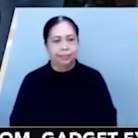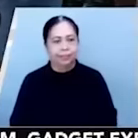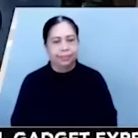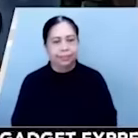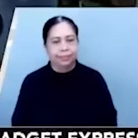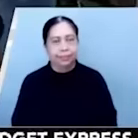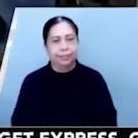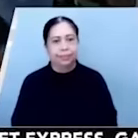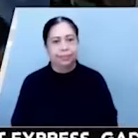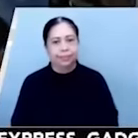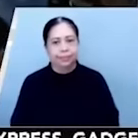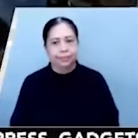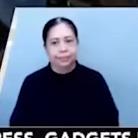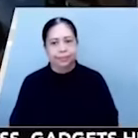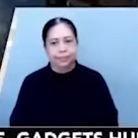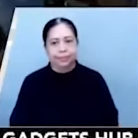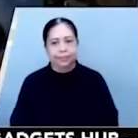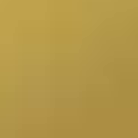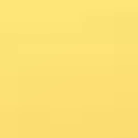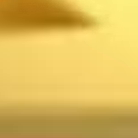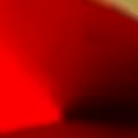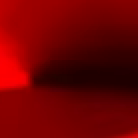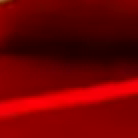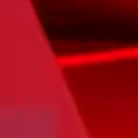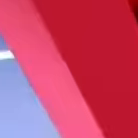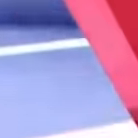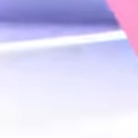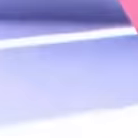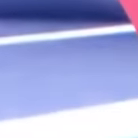Soriano, nakatutok 24 oras.